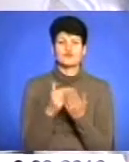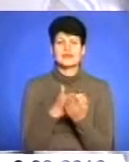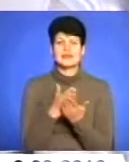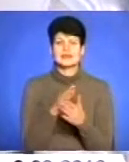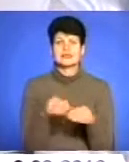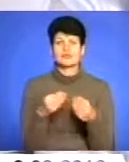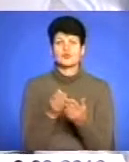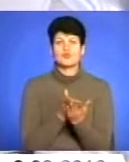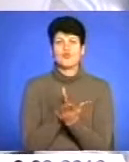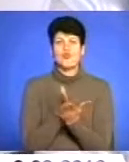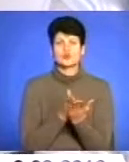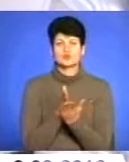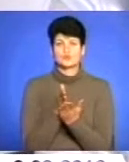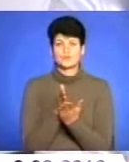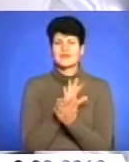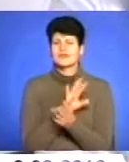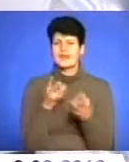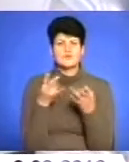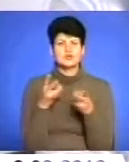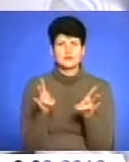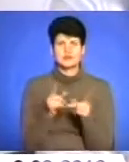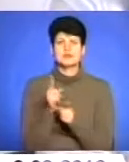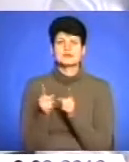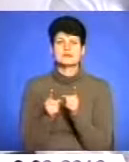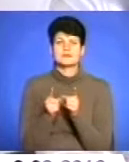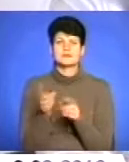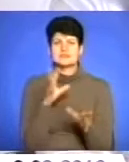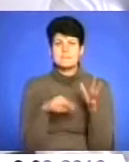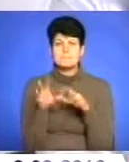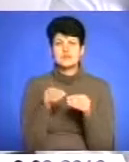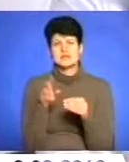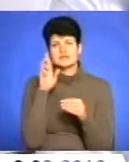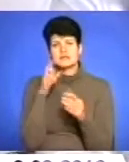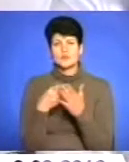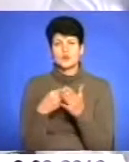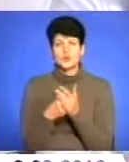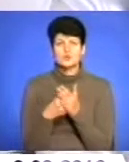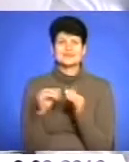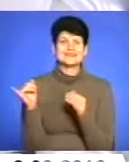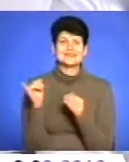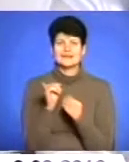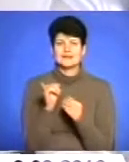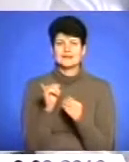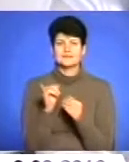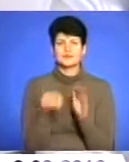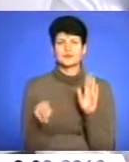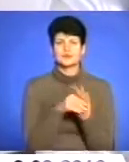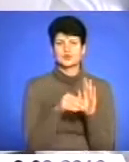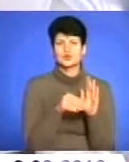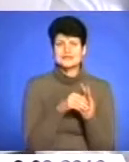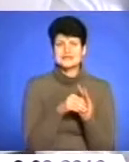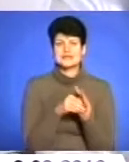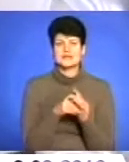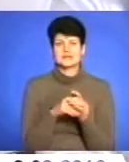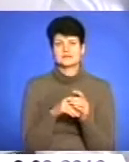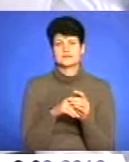надають послуги аналогічні, і не потрібно змішувати бюджетні кошти і змішувати кошти корупційні, фактично